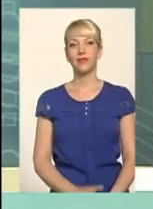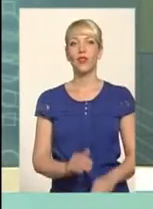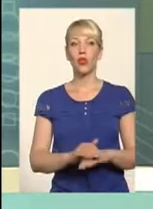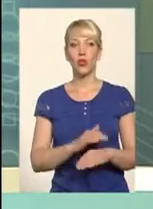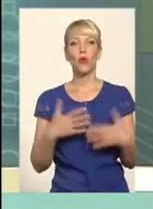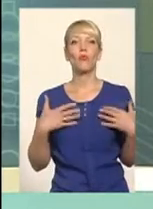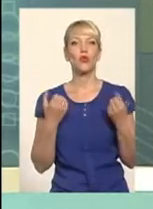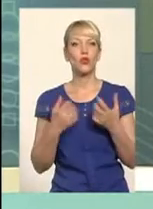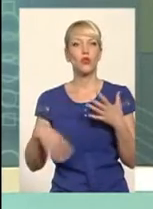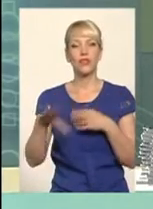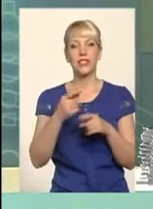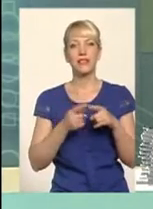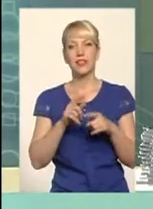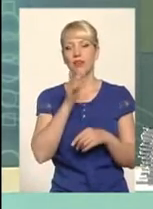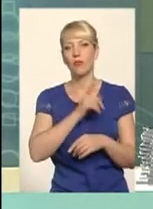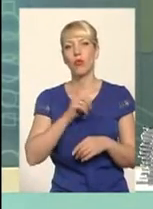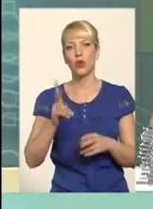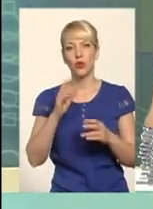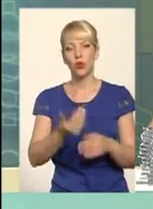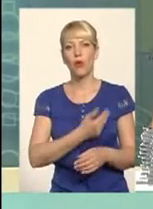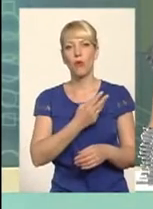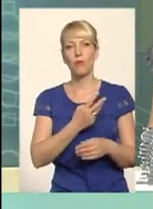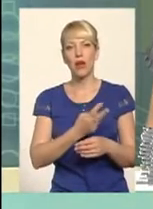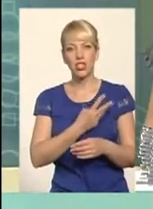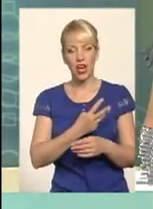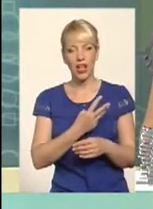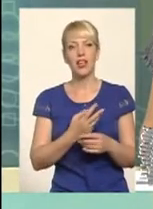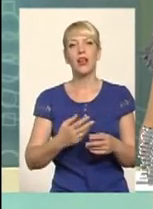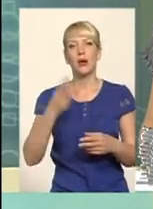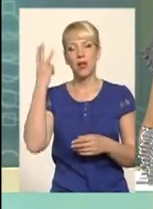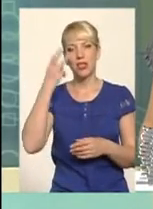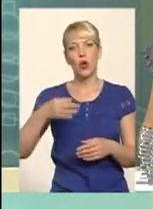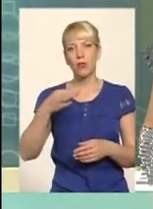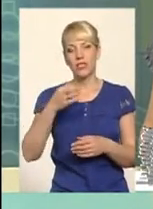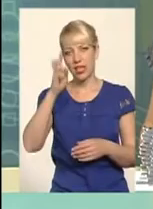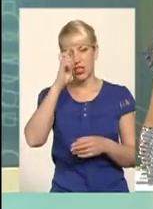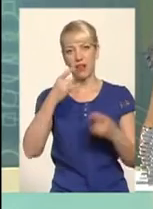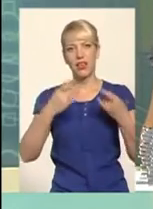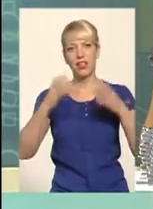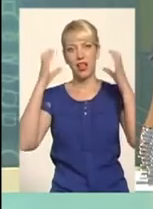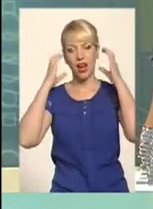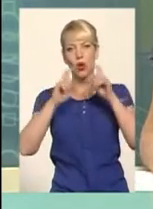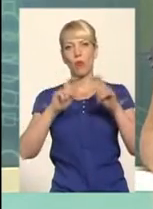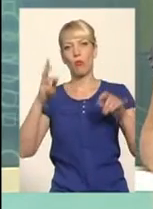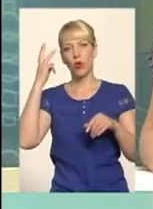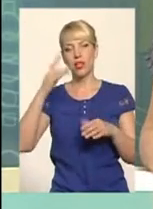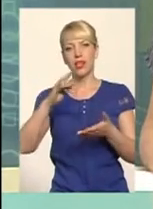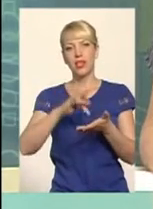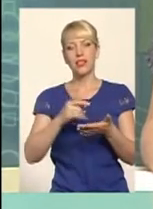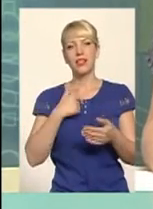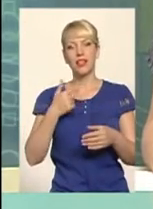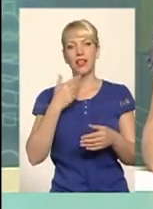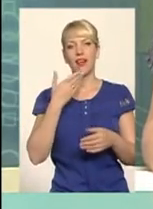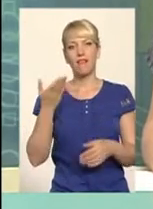Доброго здоров'я усім у ці порі бажає Хмельницька обласна державна телерадіокомпанія «Поділля Центр» і я, ведуча передачі